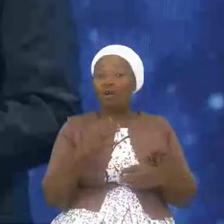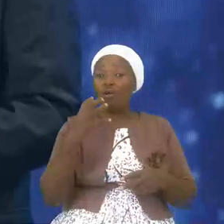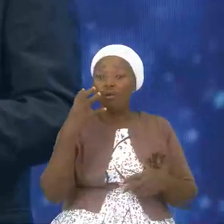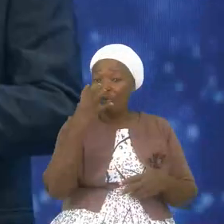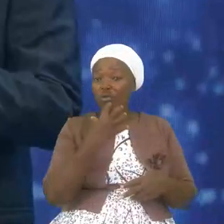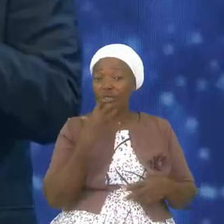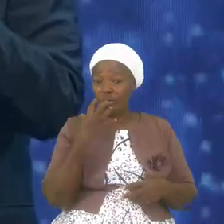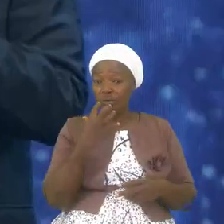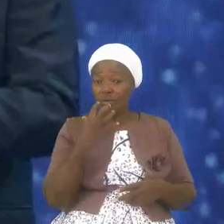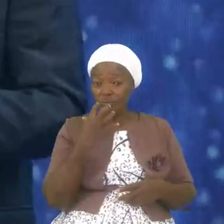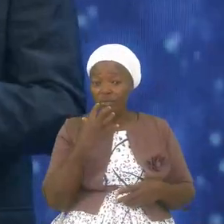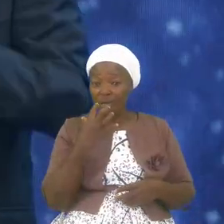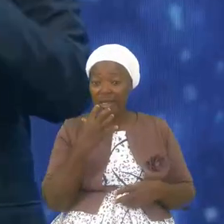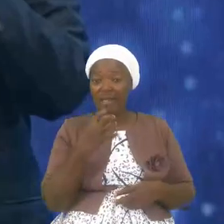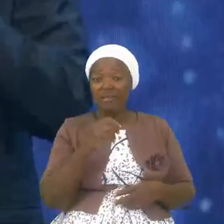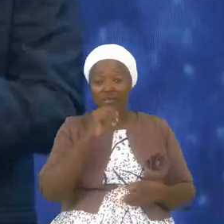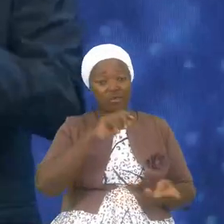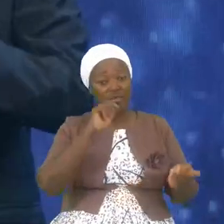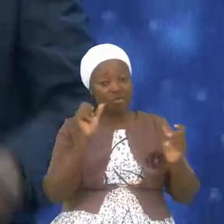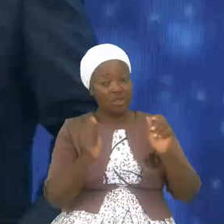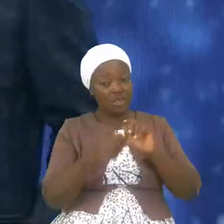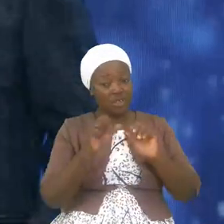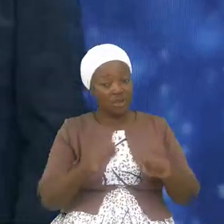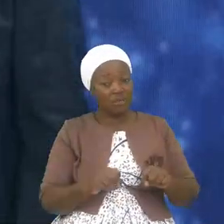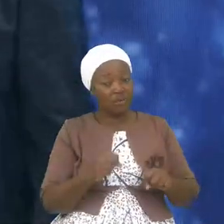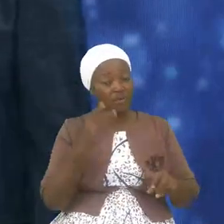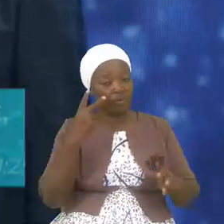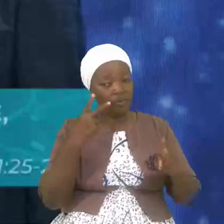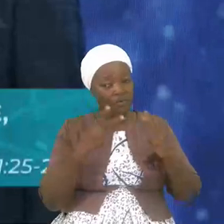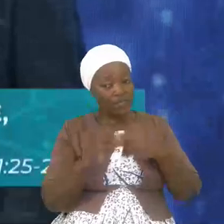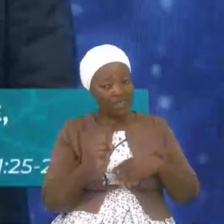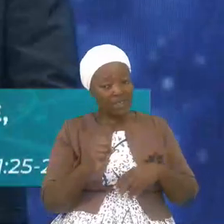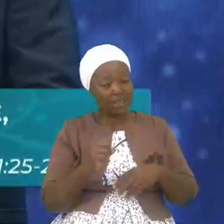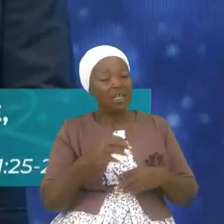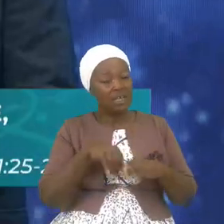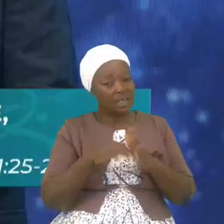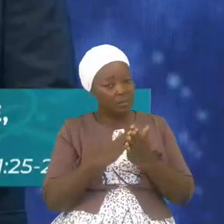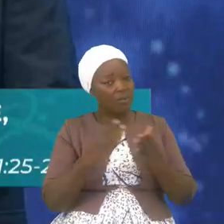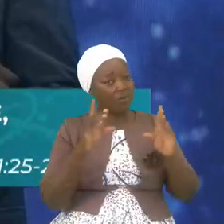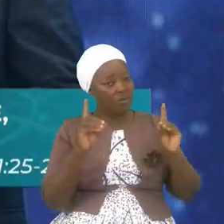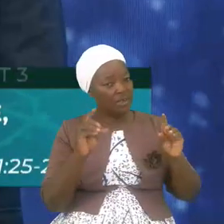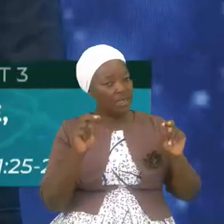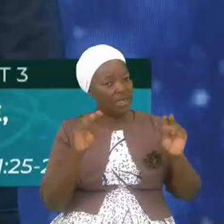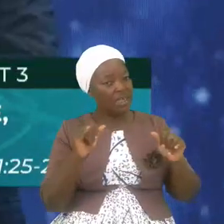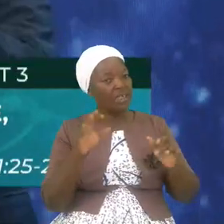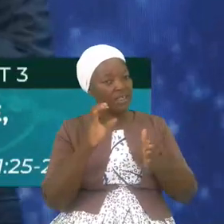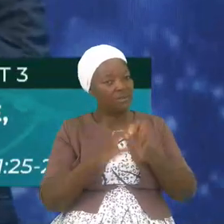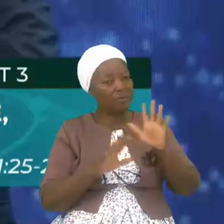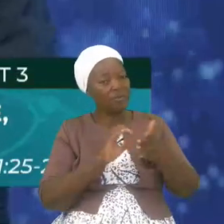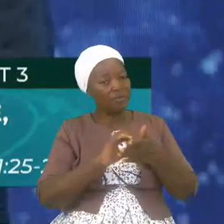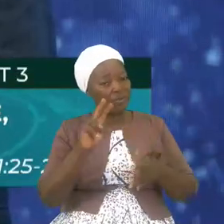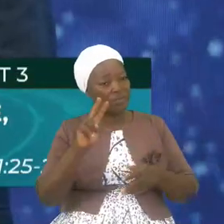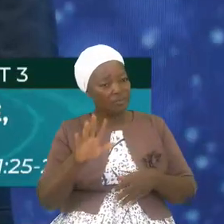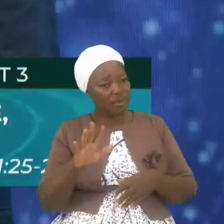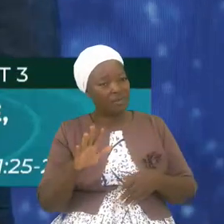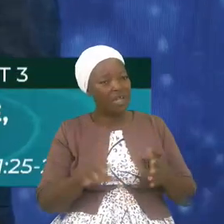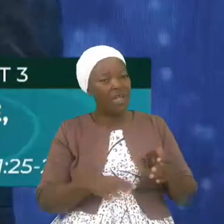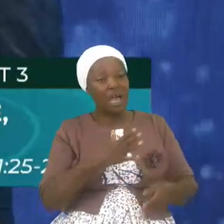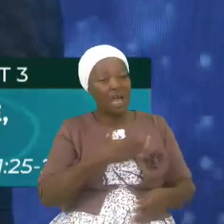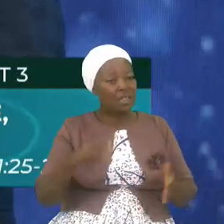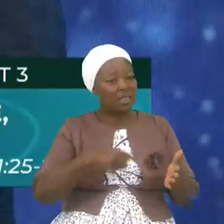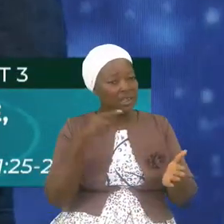5. Lisons à partir du verset 25. Daniel 5, 25. Voici l'écriture qui a